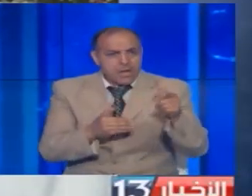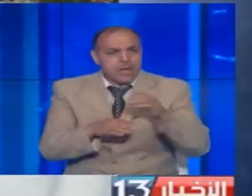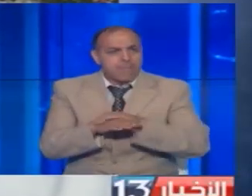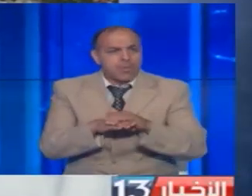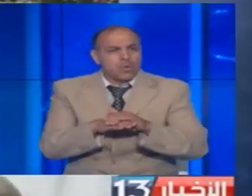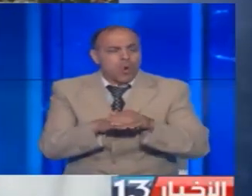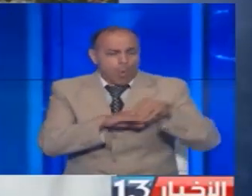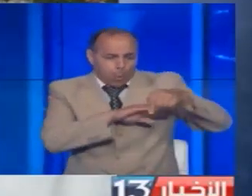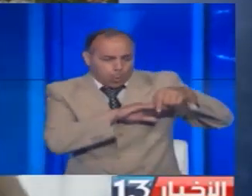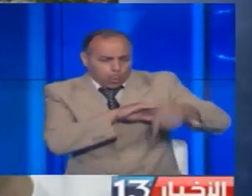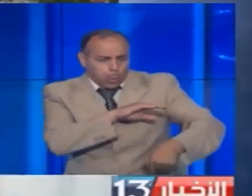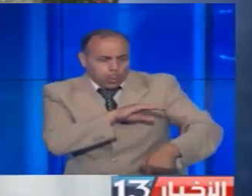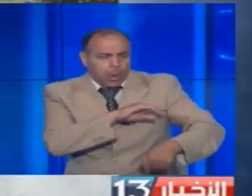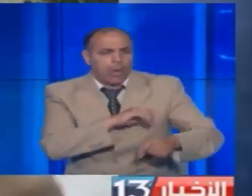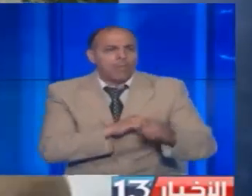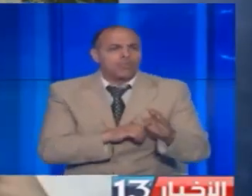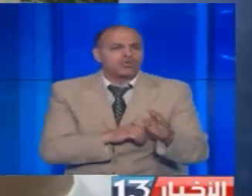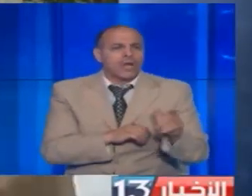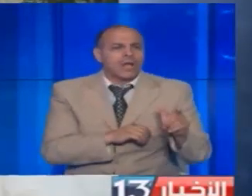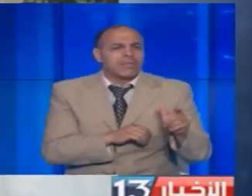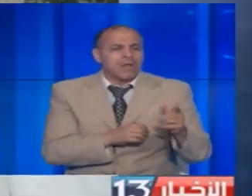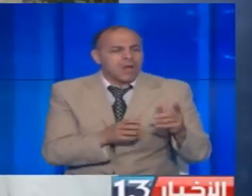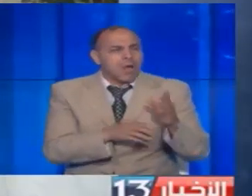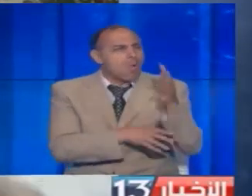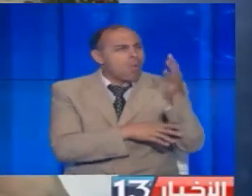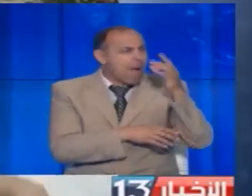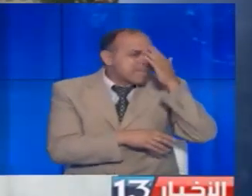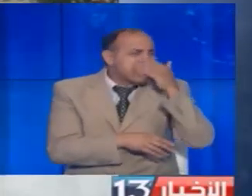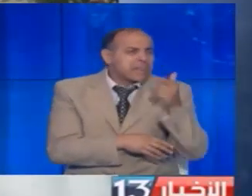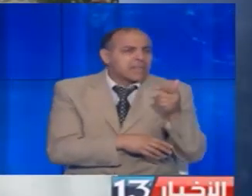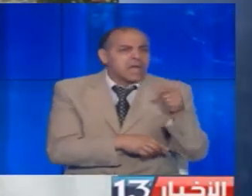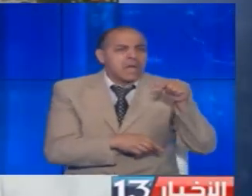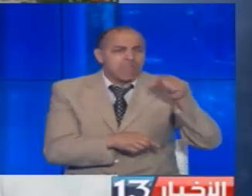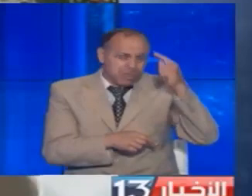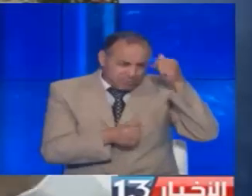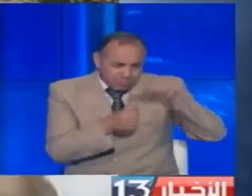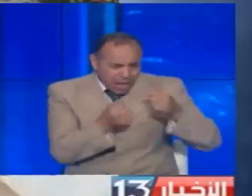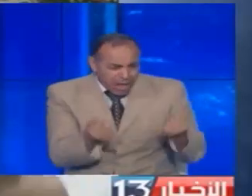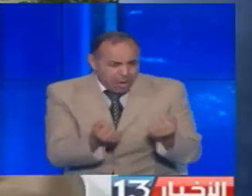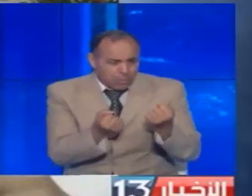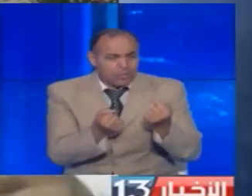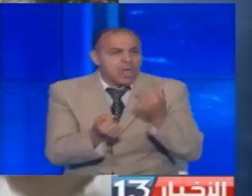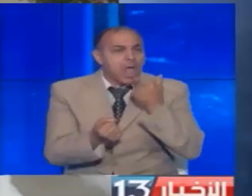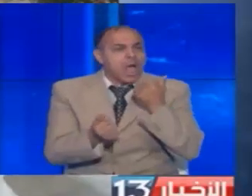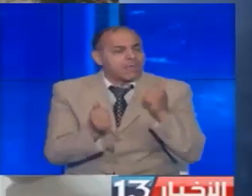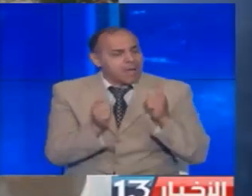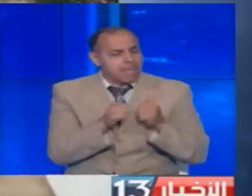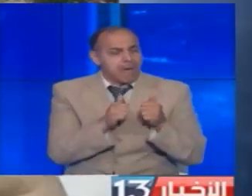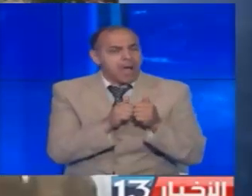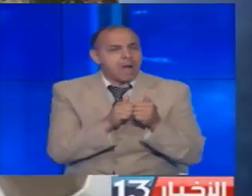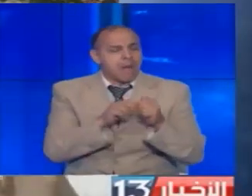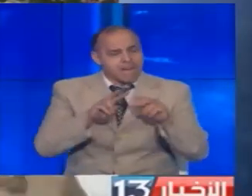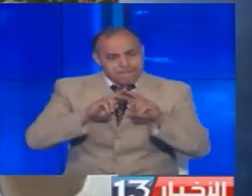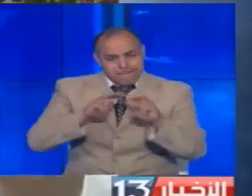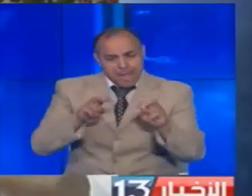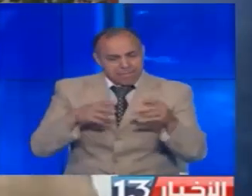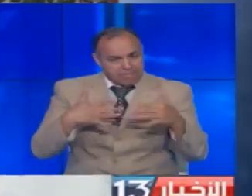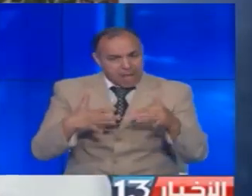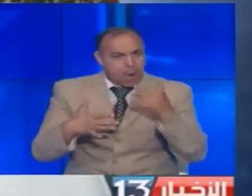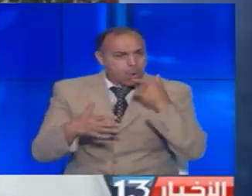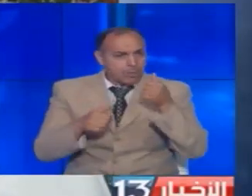برج الخضره لابد ان تحيا، هذه الواحه ميته الان لابد ان تحيا وتقام معها الدراسه اللي عملوها